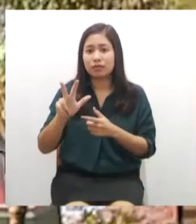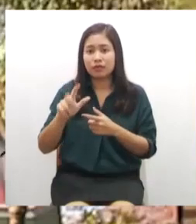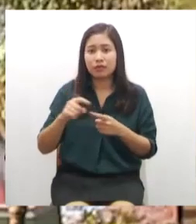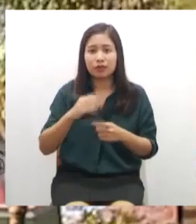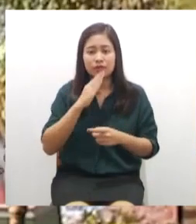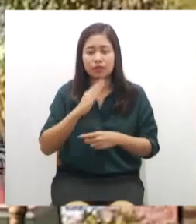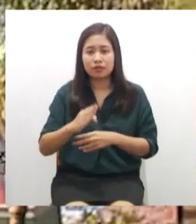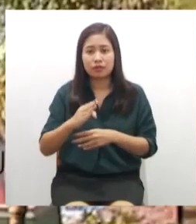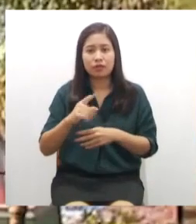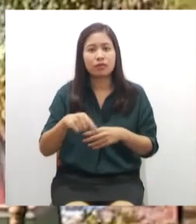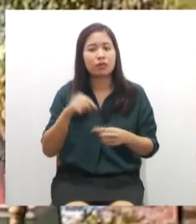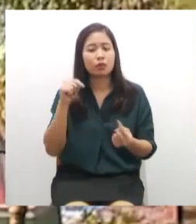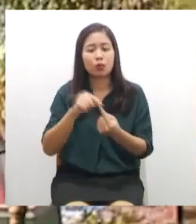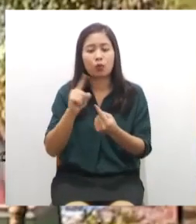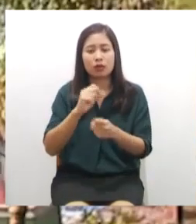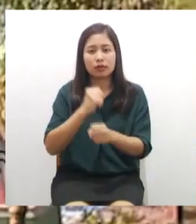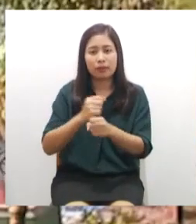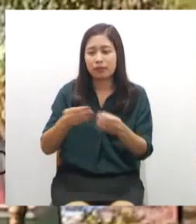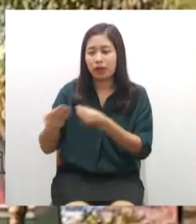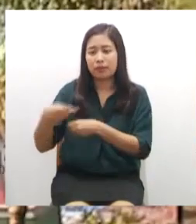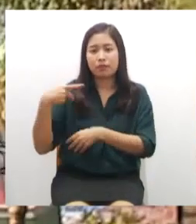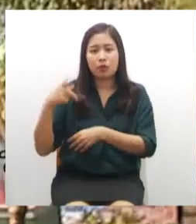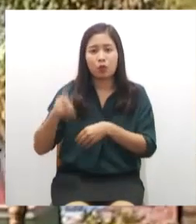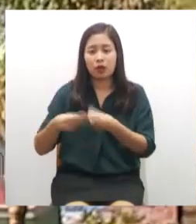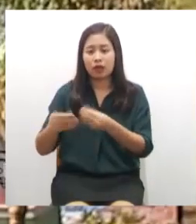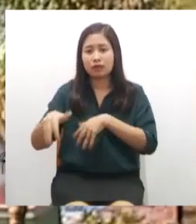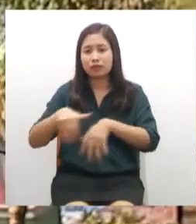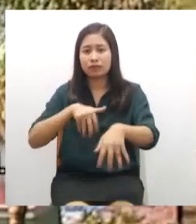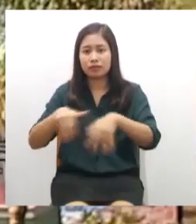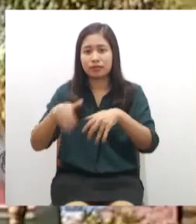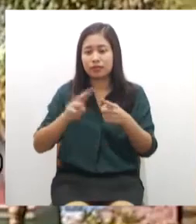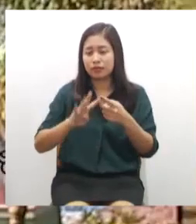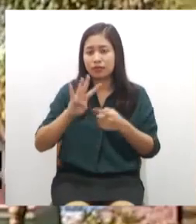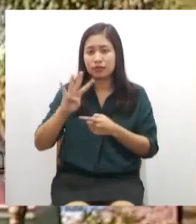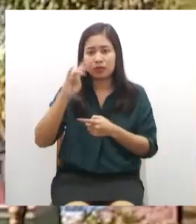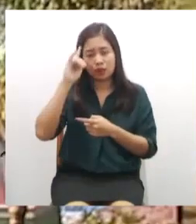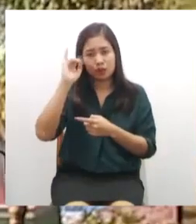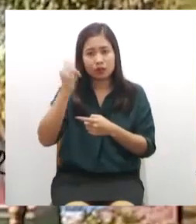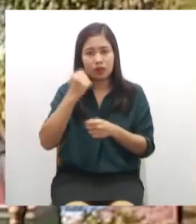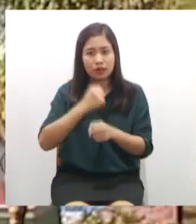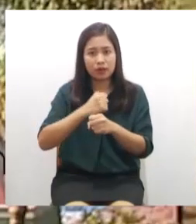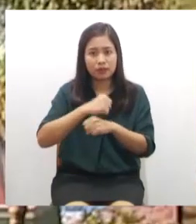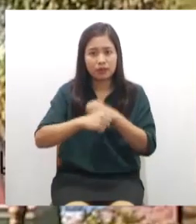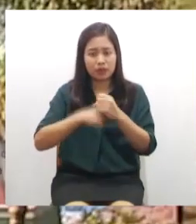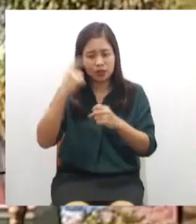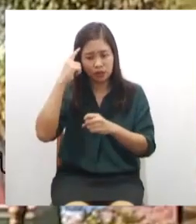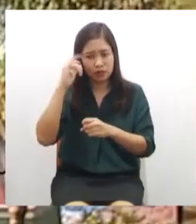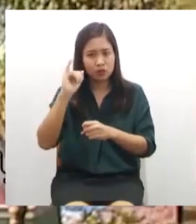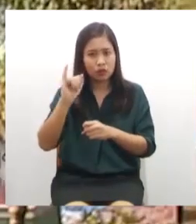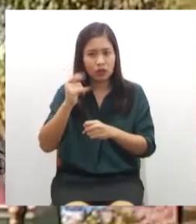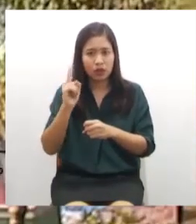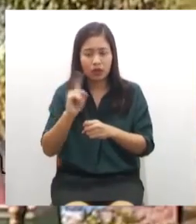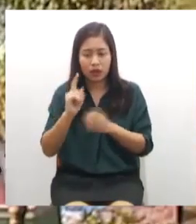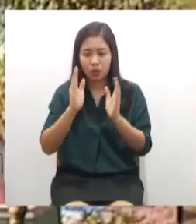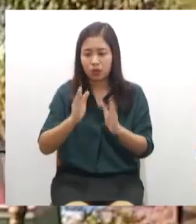เพื่อสาธารณประโยชน์ 4. ให้รู้จักทำการฝีมือและฝึกฝนให้ทำกิจการต่